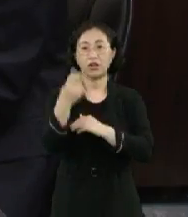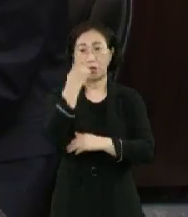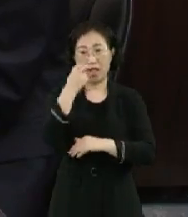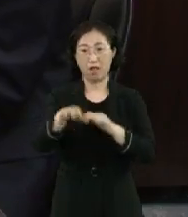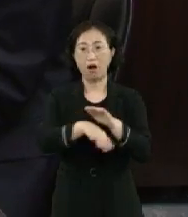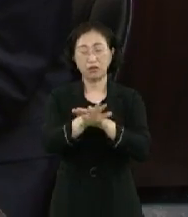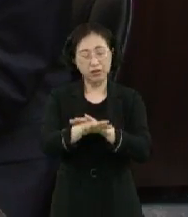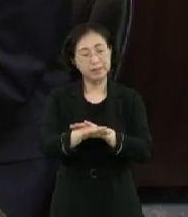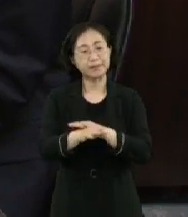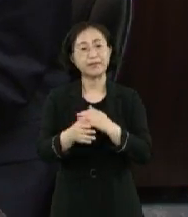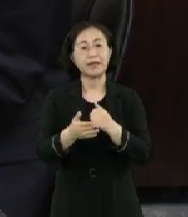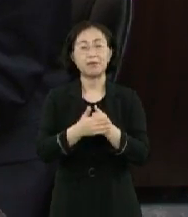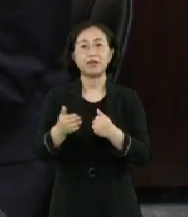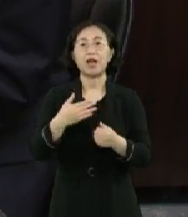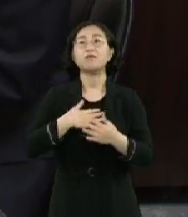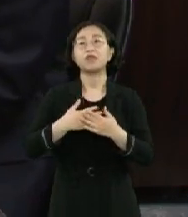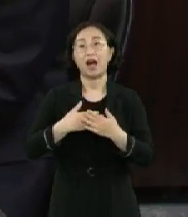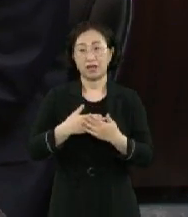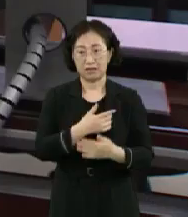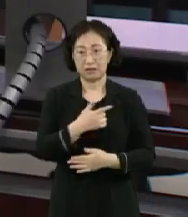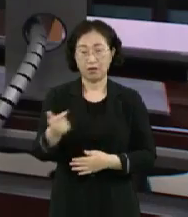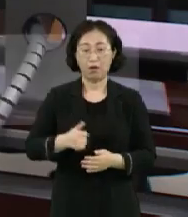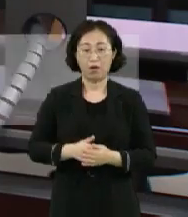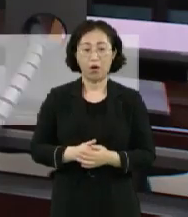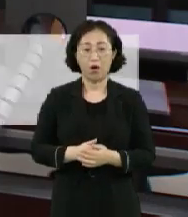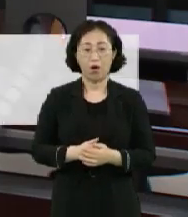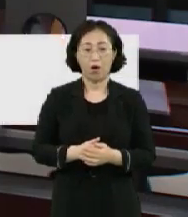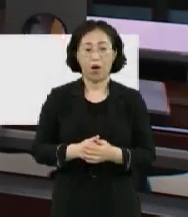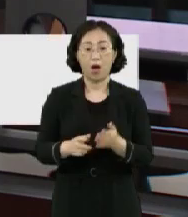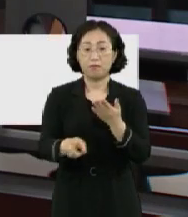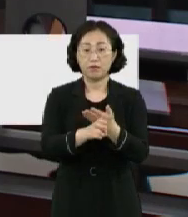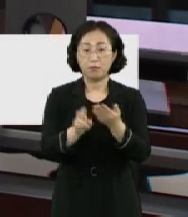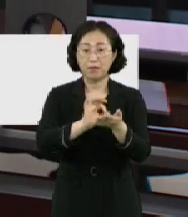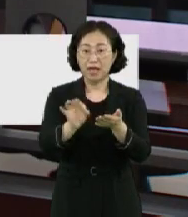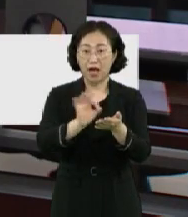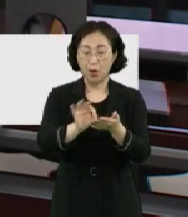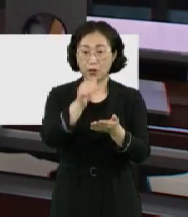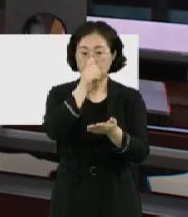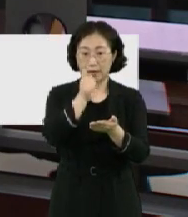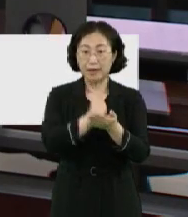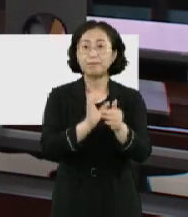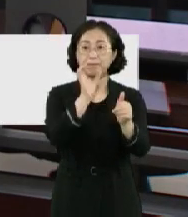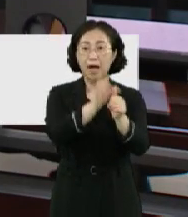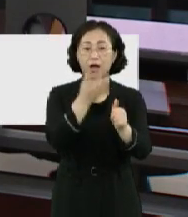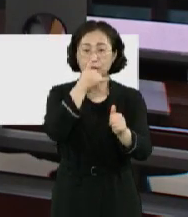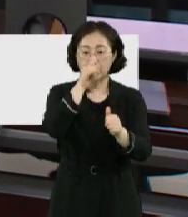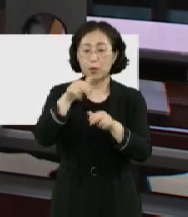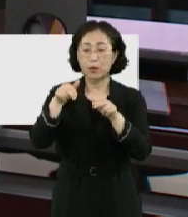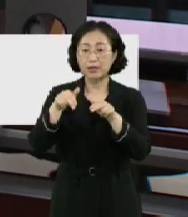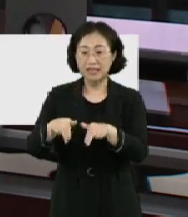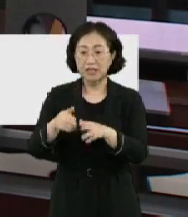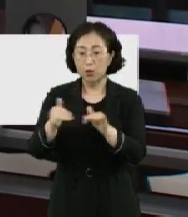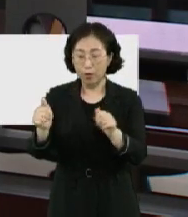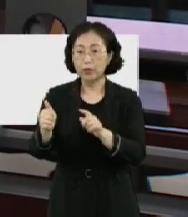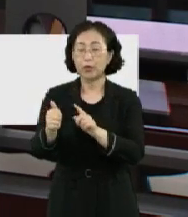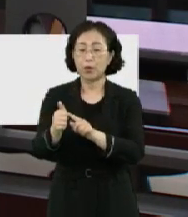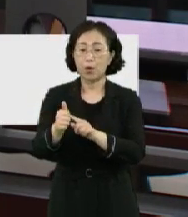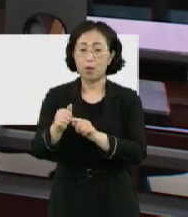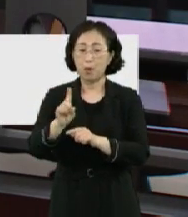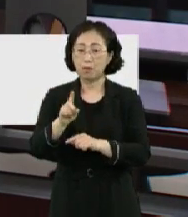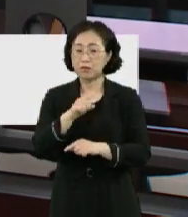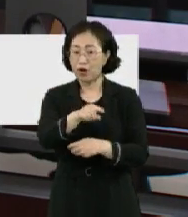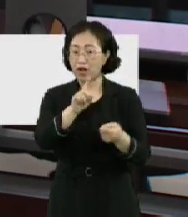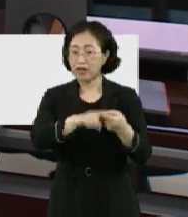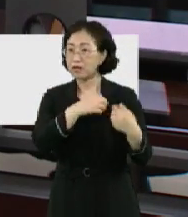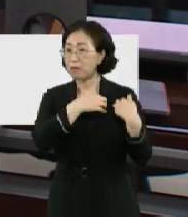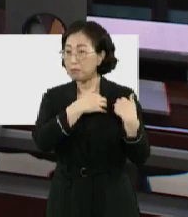커질 수밖에 없습니다. 그렇다면 자동차 등 불법 사용죄를 물을 수 있다고 보이고 또 센터 직원도 만약에 어떤 방조